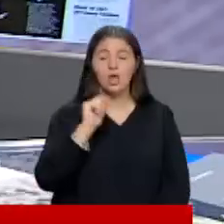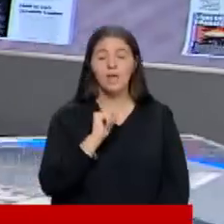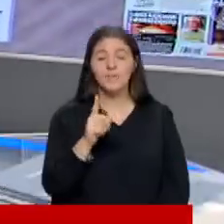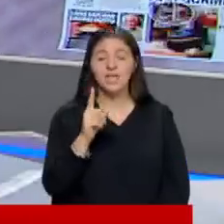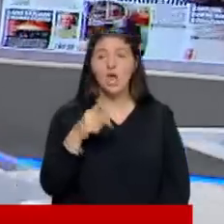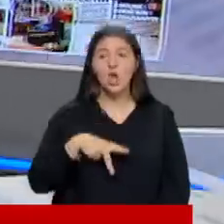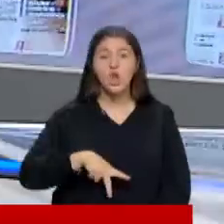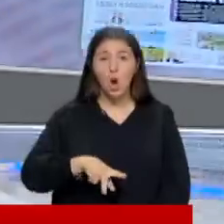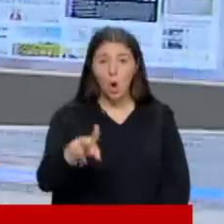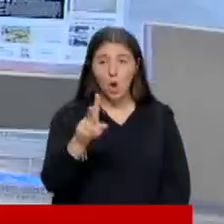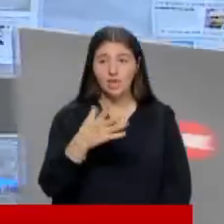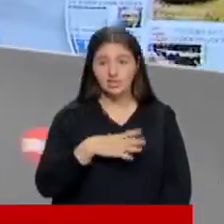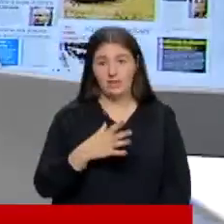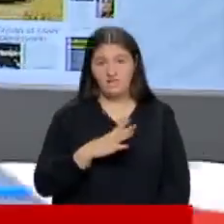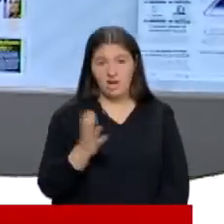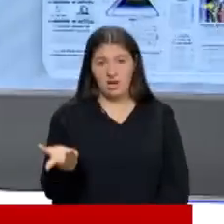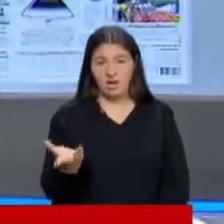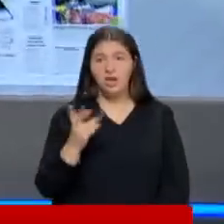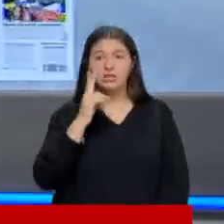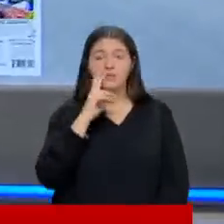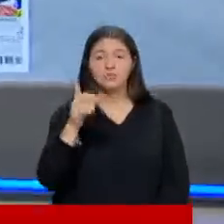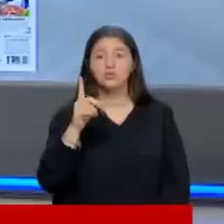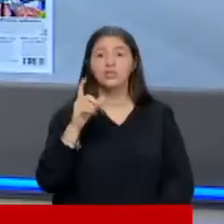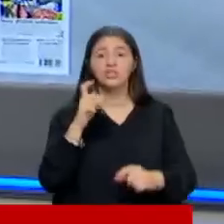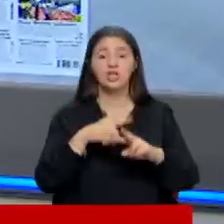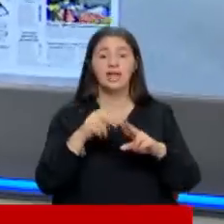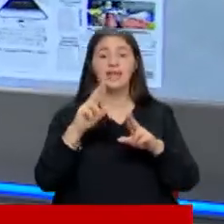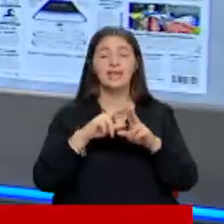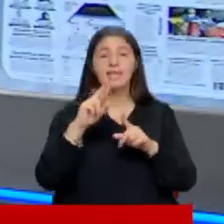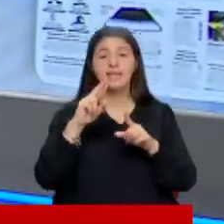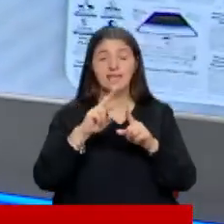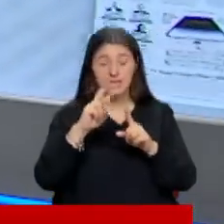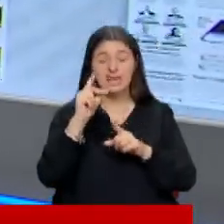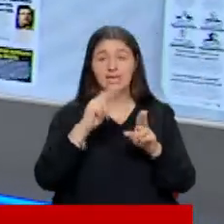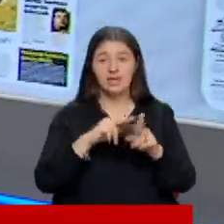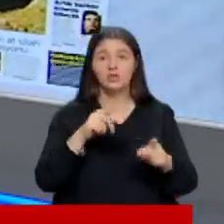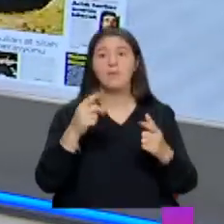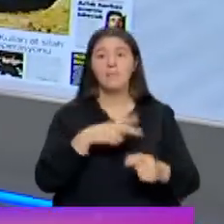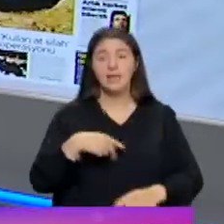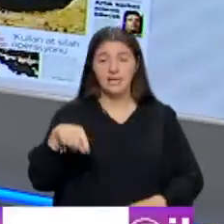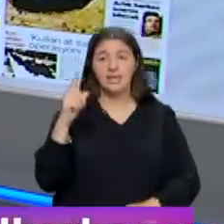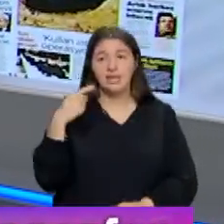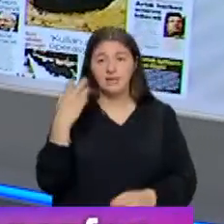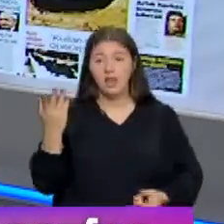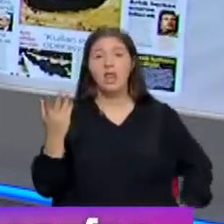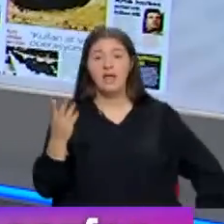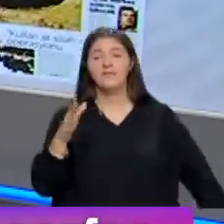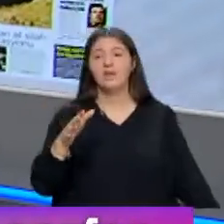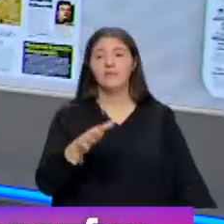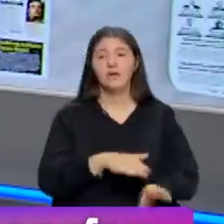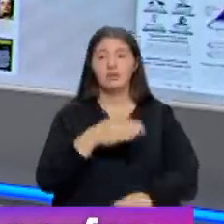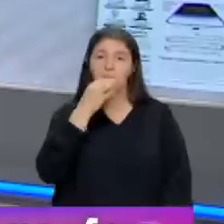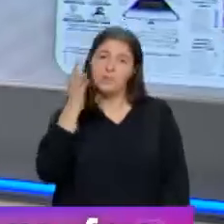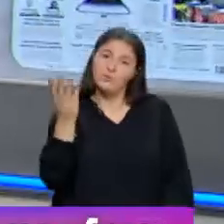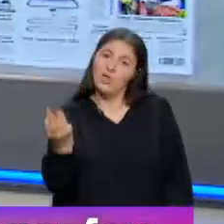bir yol isteği var Samsun Canik'te onu da yerelde yetkililere ve maliyede